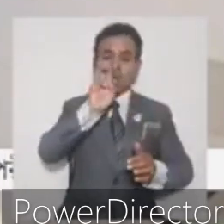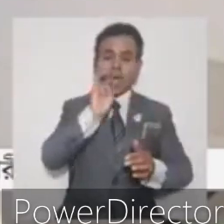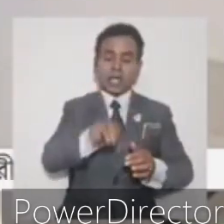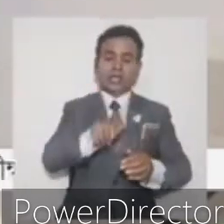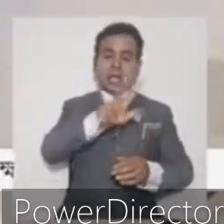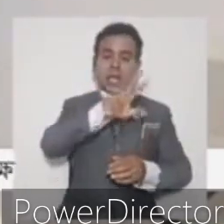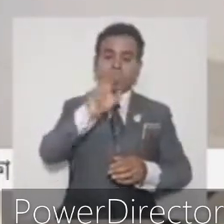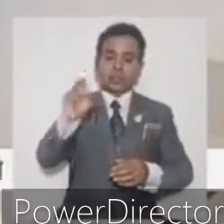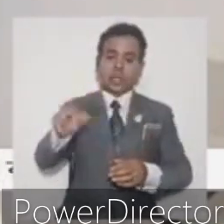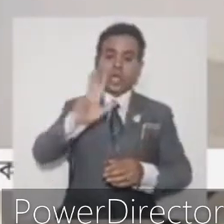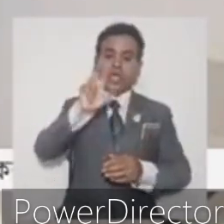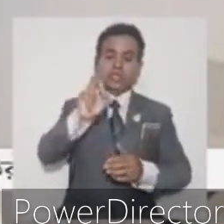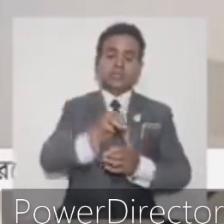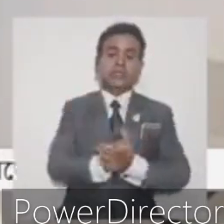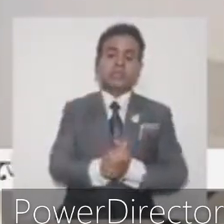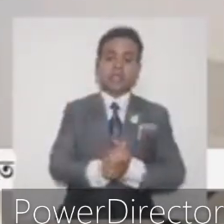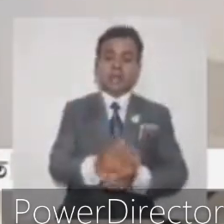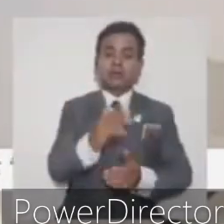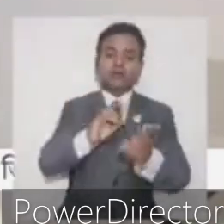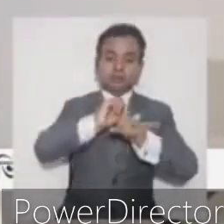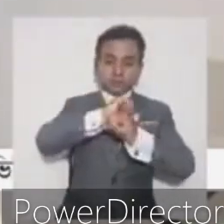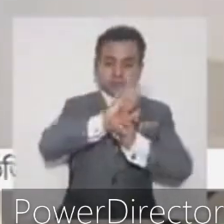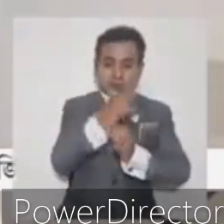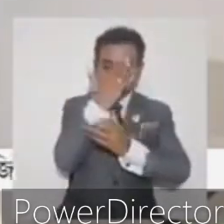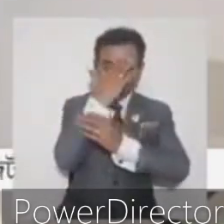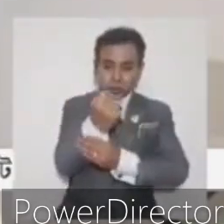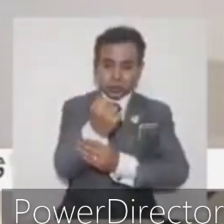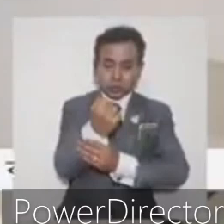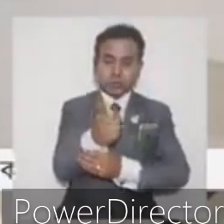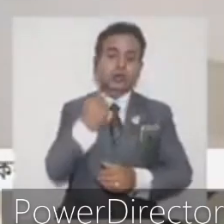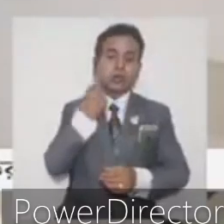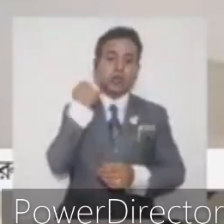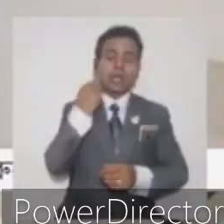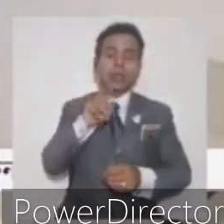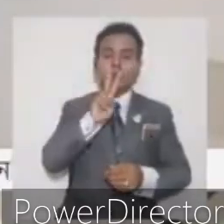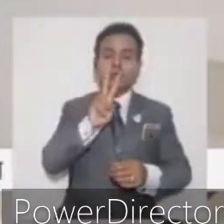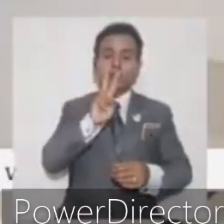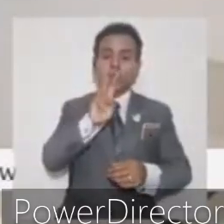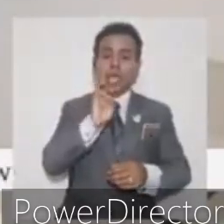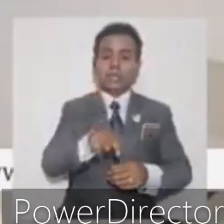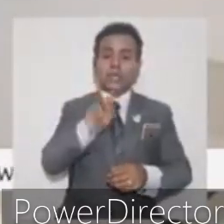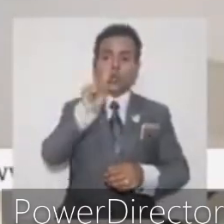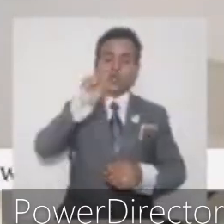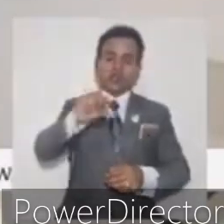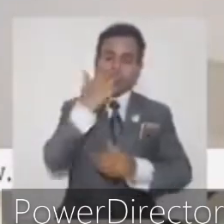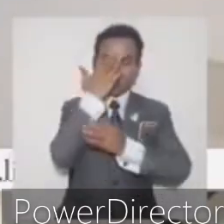2019 এবং মোট আক্রান্ত হয়েছে 1231।